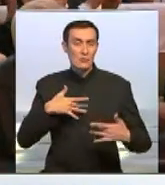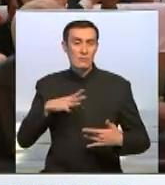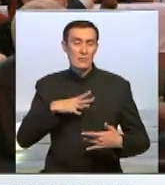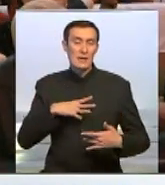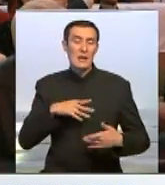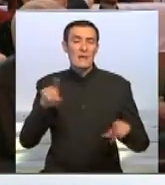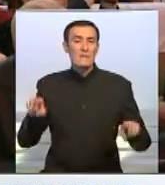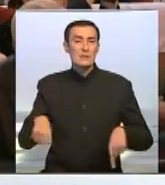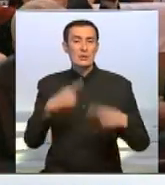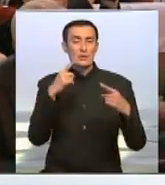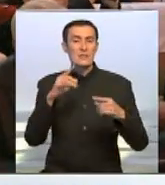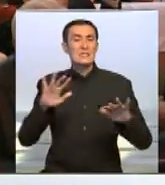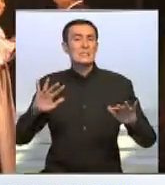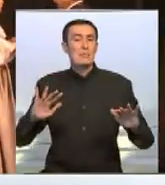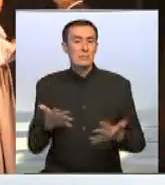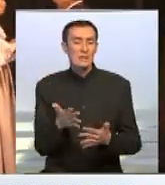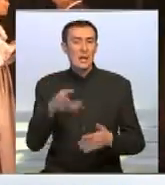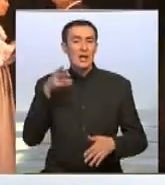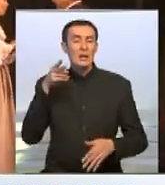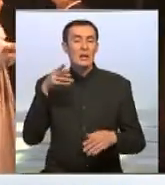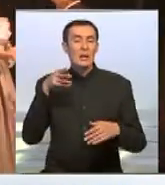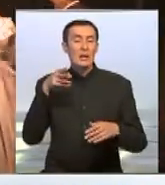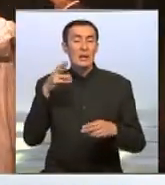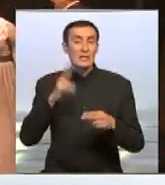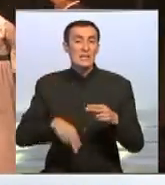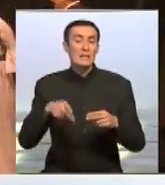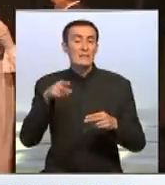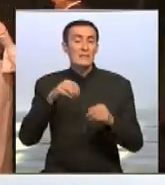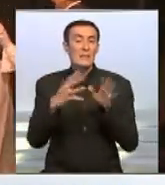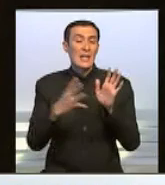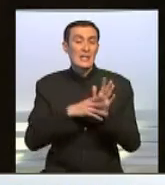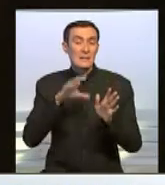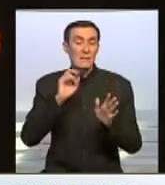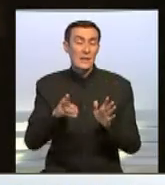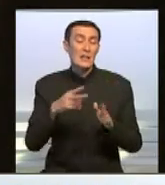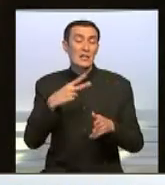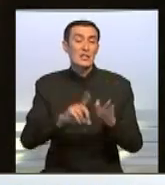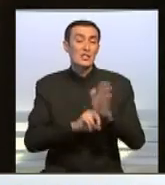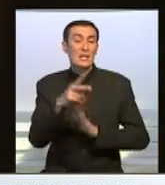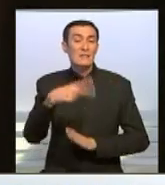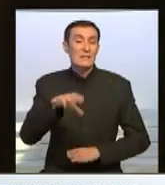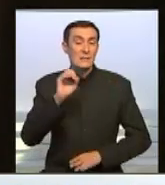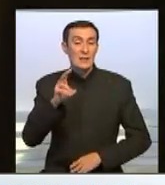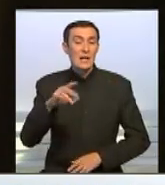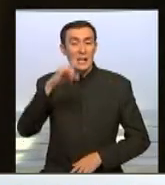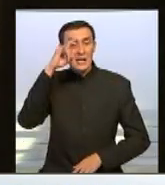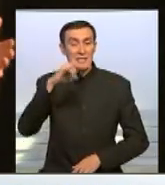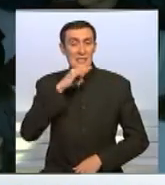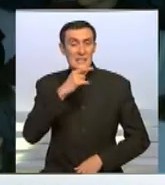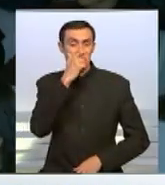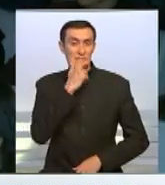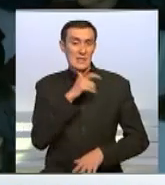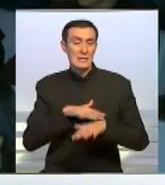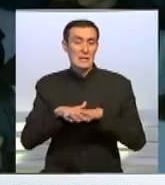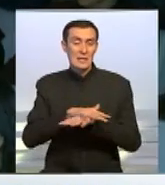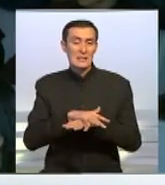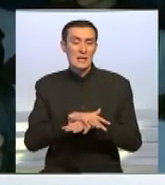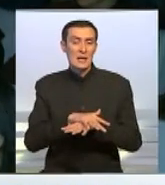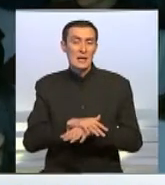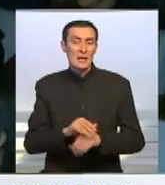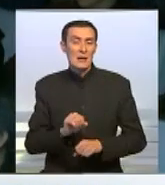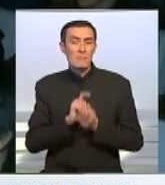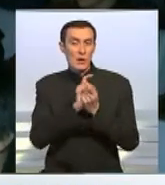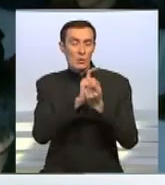были воссозданы события конца 19-го, начала 20-го веков, когда казахская интеллигенция боролась